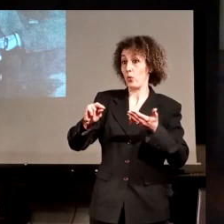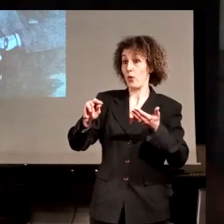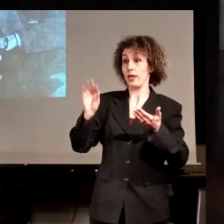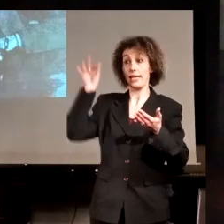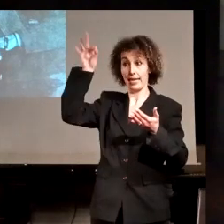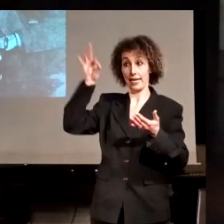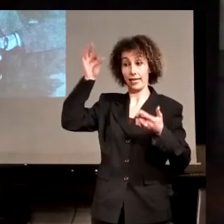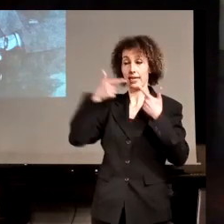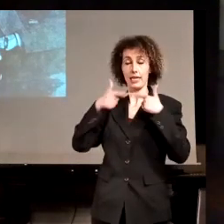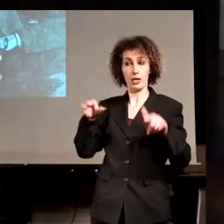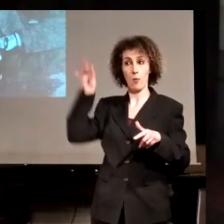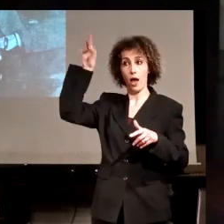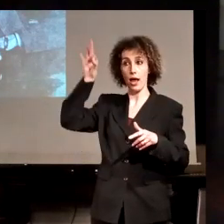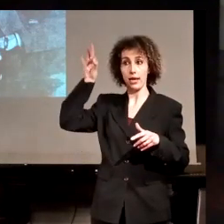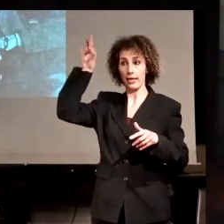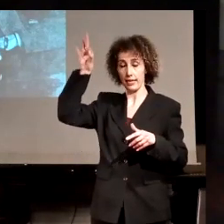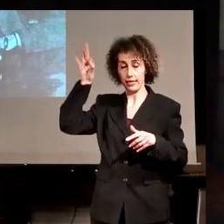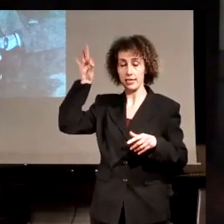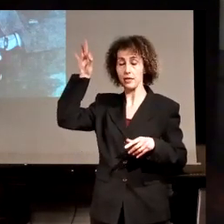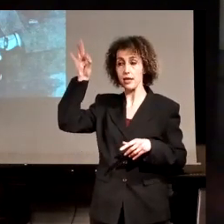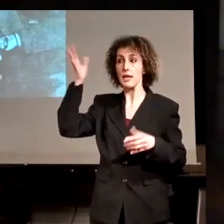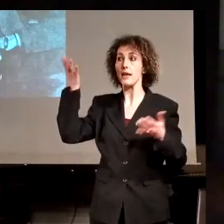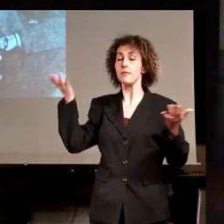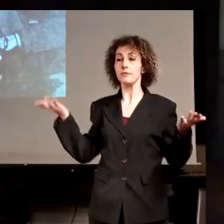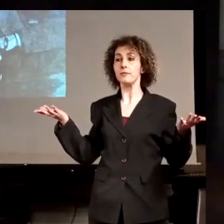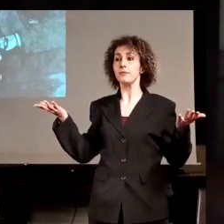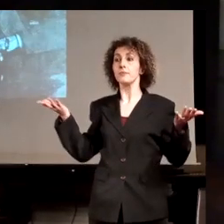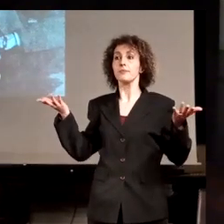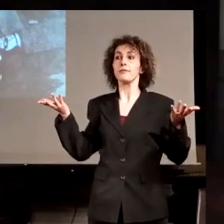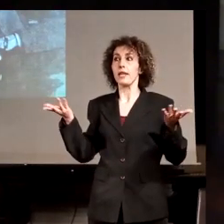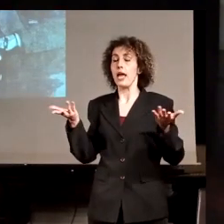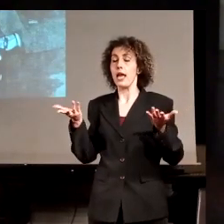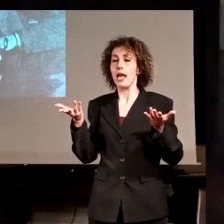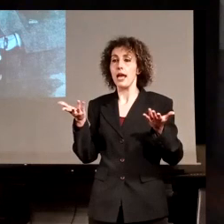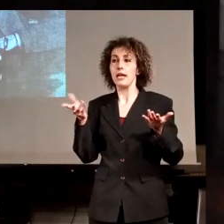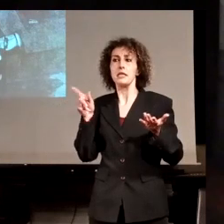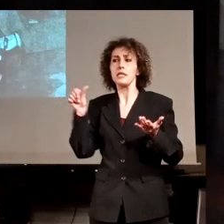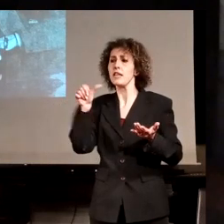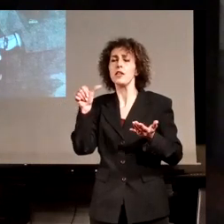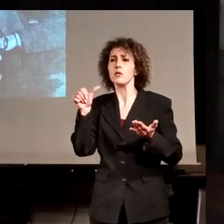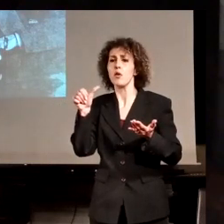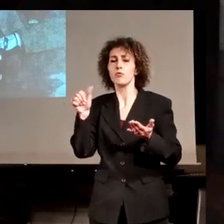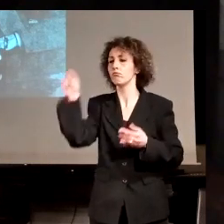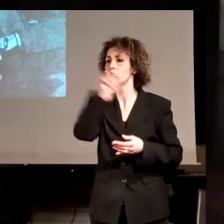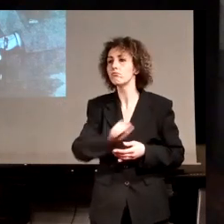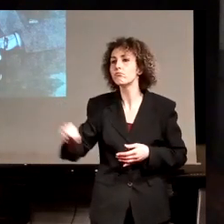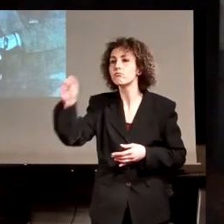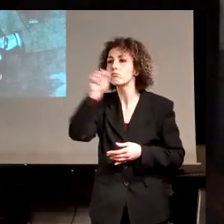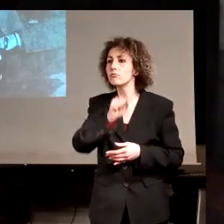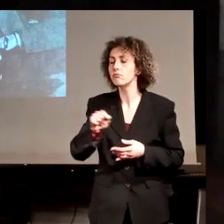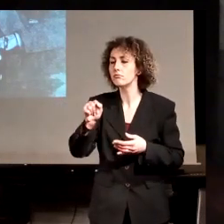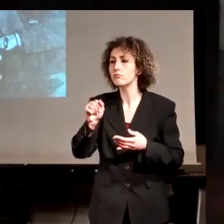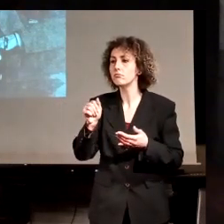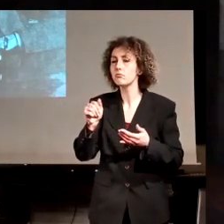anglosassone ma in realtà inglesi e stata minato per quasi per